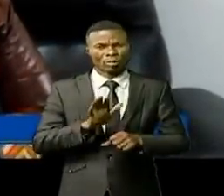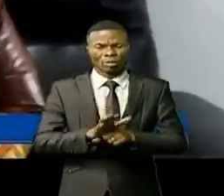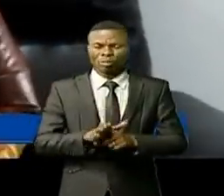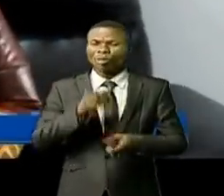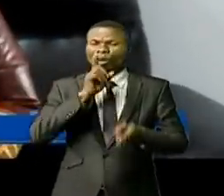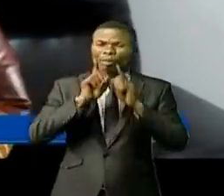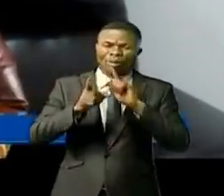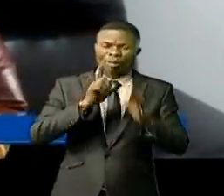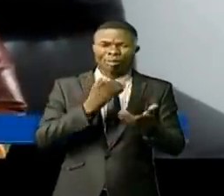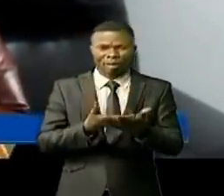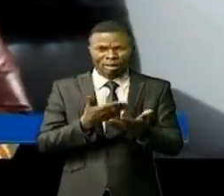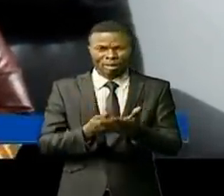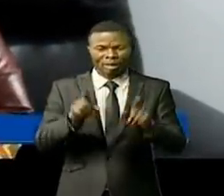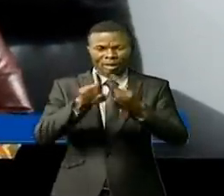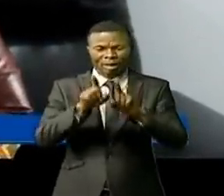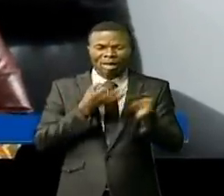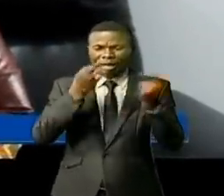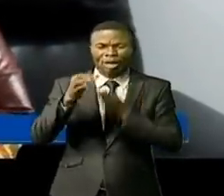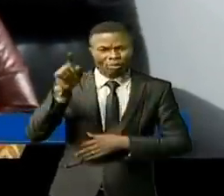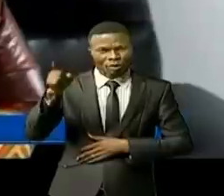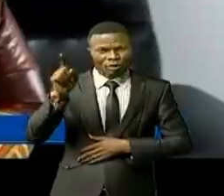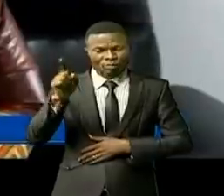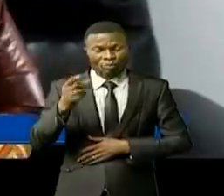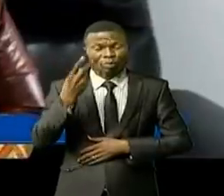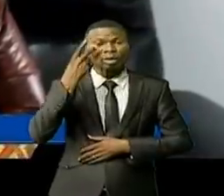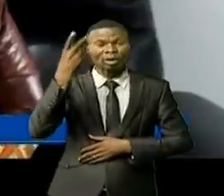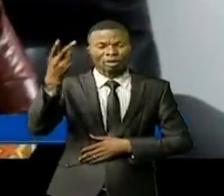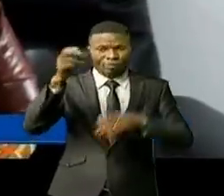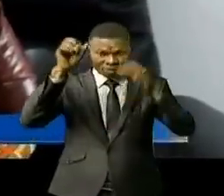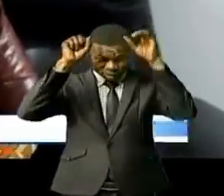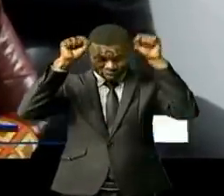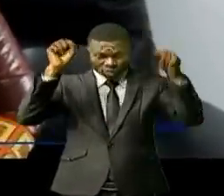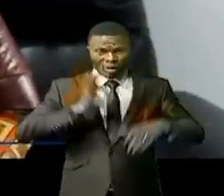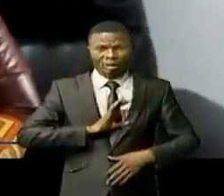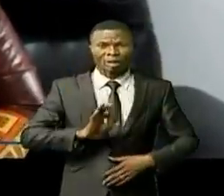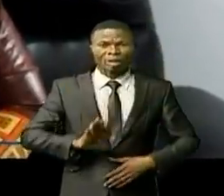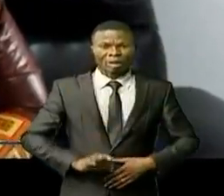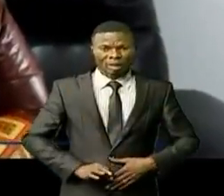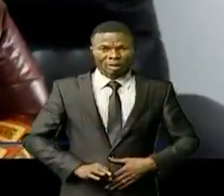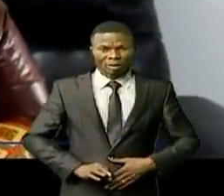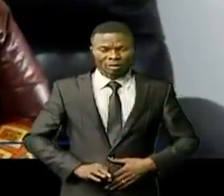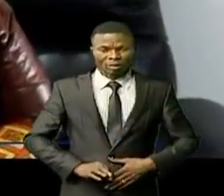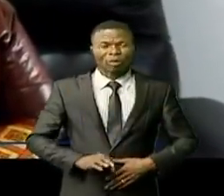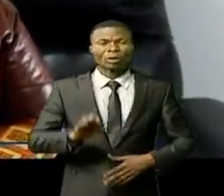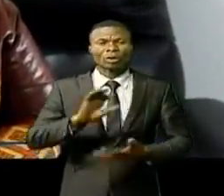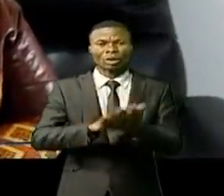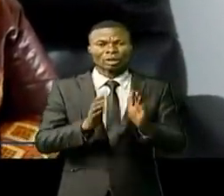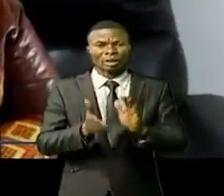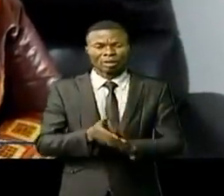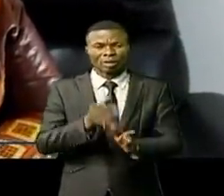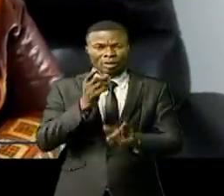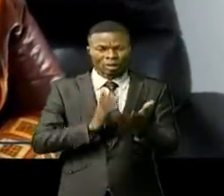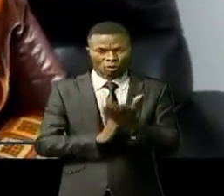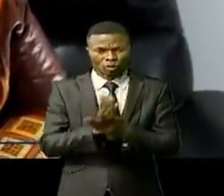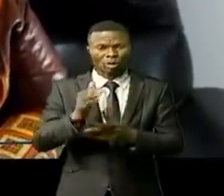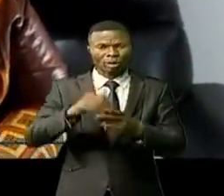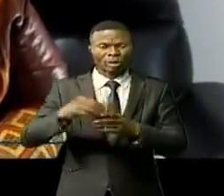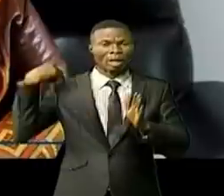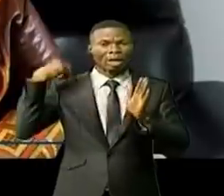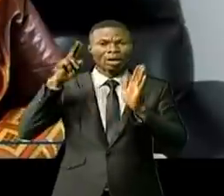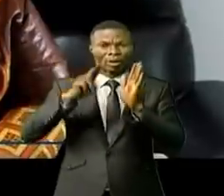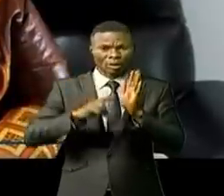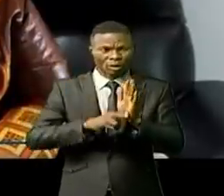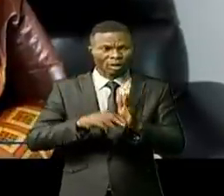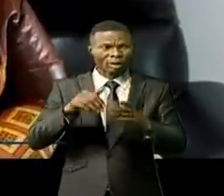entretien. Nous lui avons aussi expliqué la vision du président de la République, sa matérialisation au niveau du gouvernement à travers